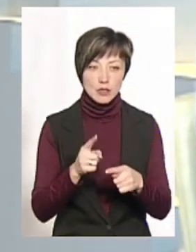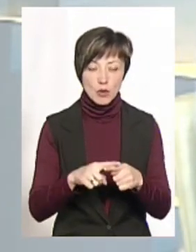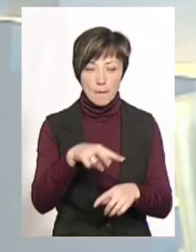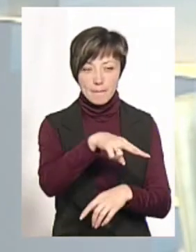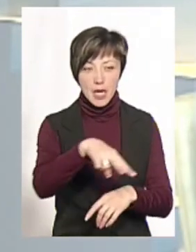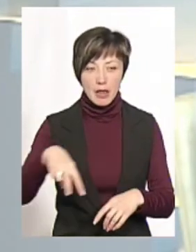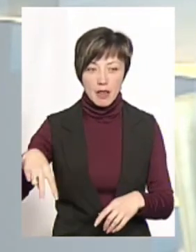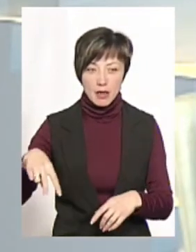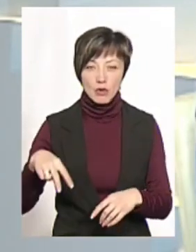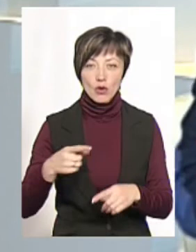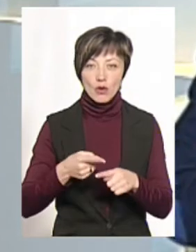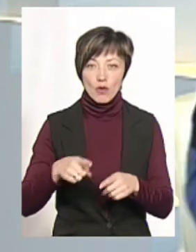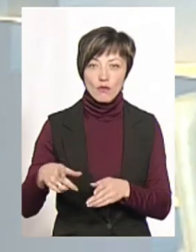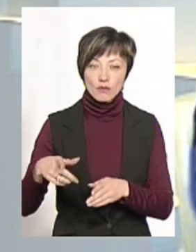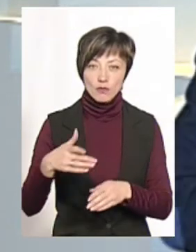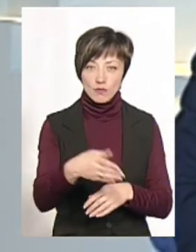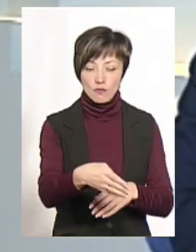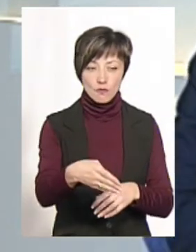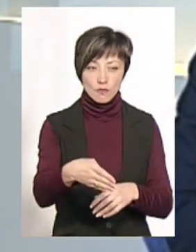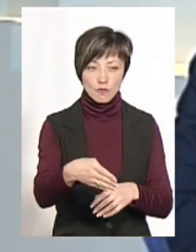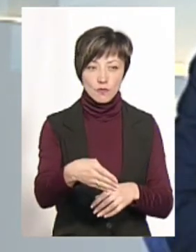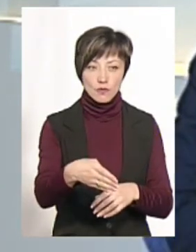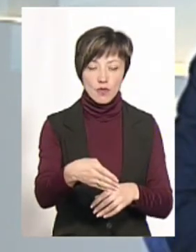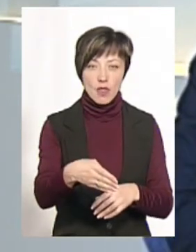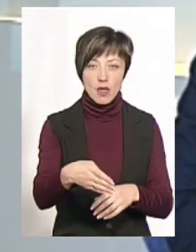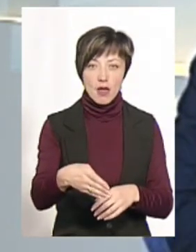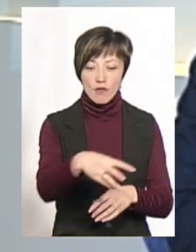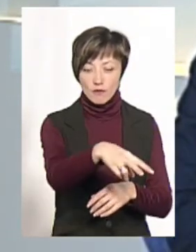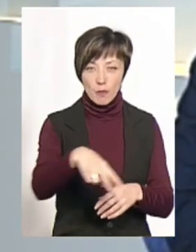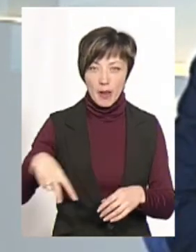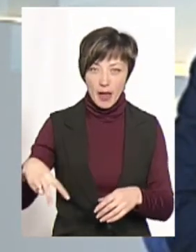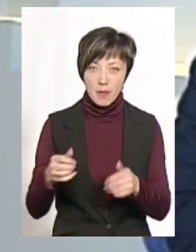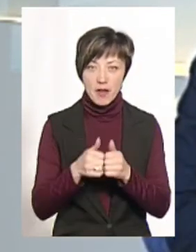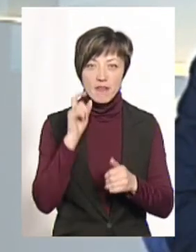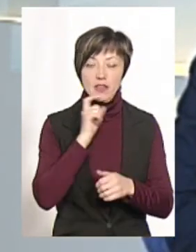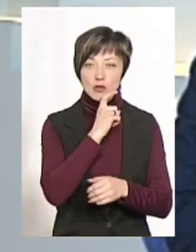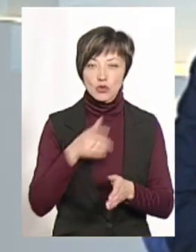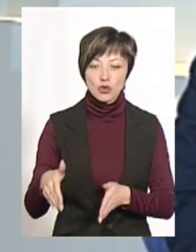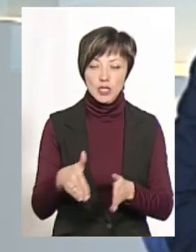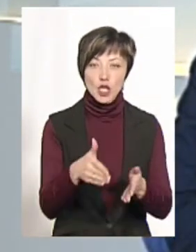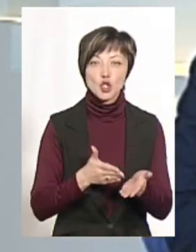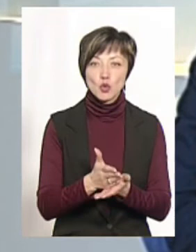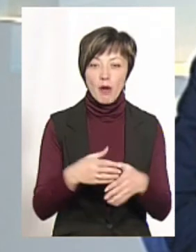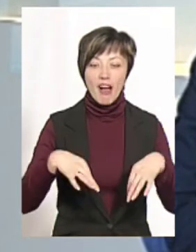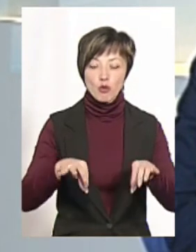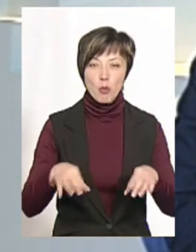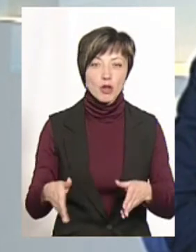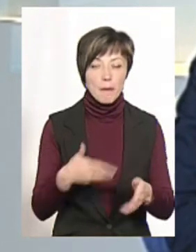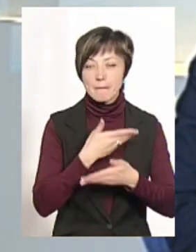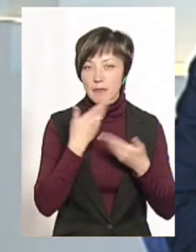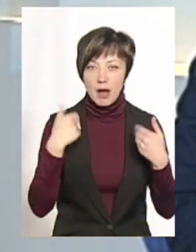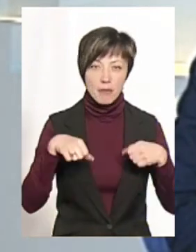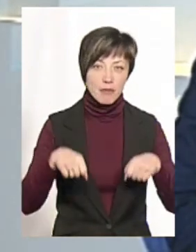цю паралельну дорогу вздовж безпосередньо Вінницького шосе, відповідає служба автомобільних доріг. Ми не маємо